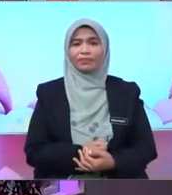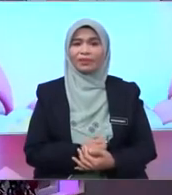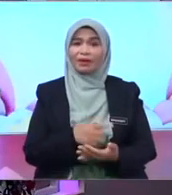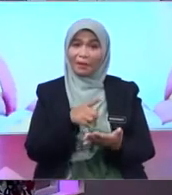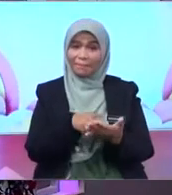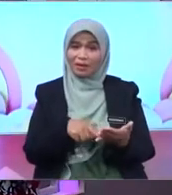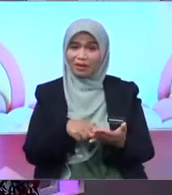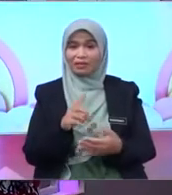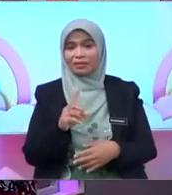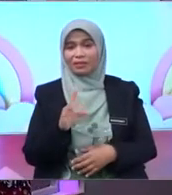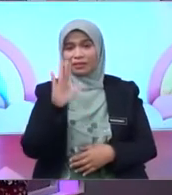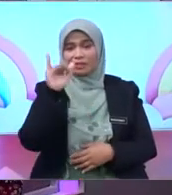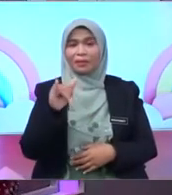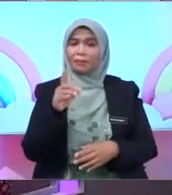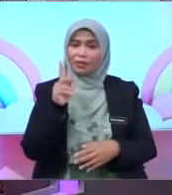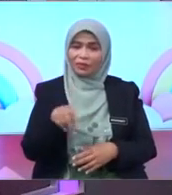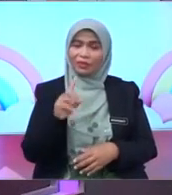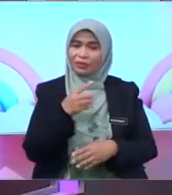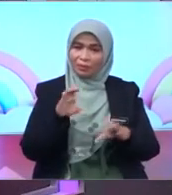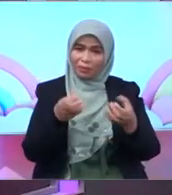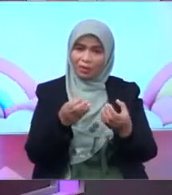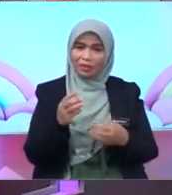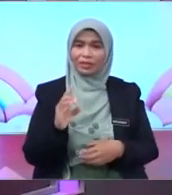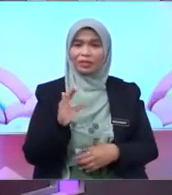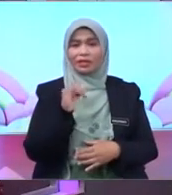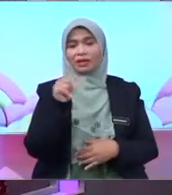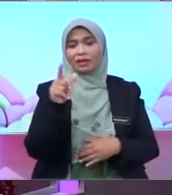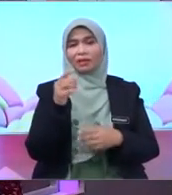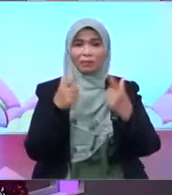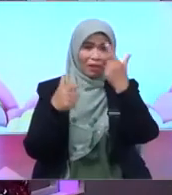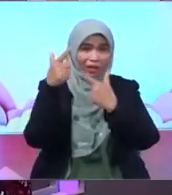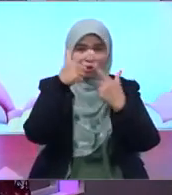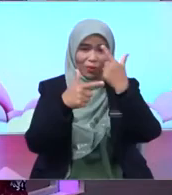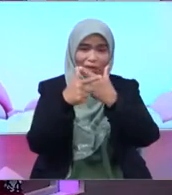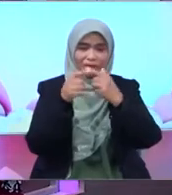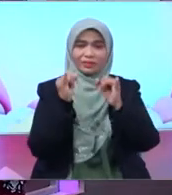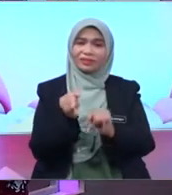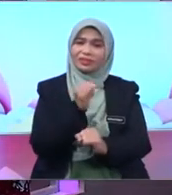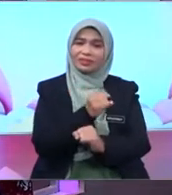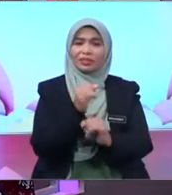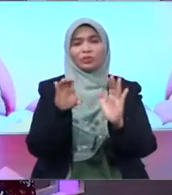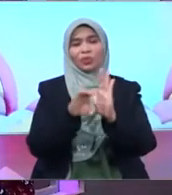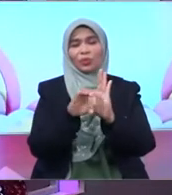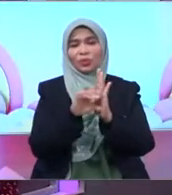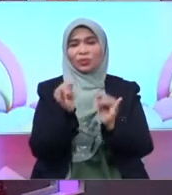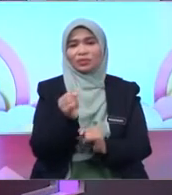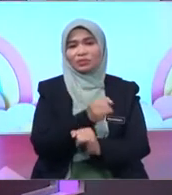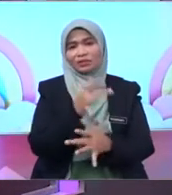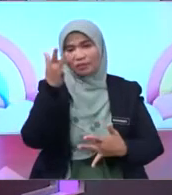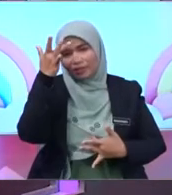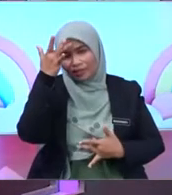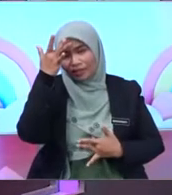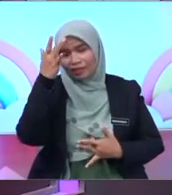apa-apanya kita perlu bohlam Azzahra Azzahra hijrah nah contohnya ajiran tuh sakit atau itu